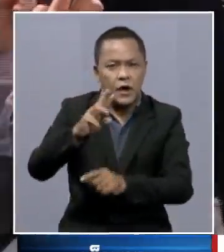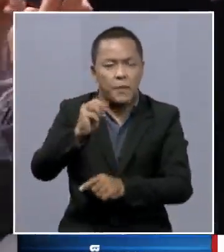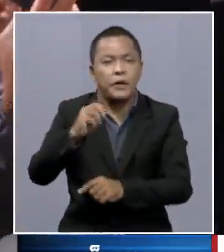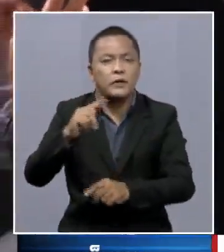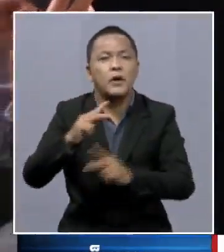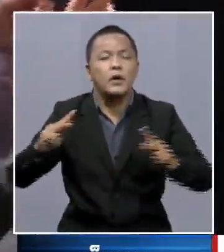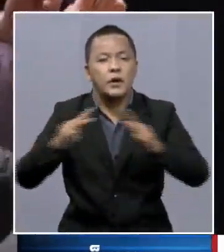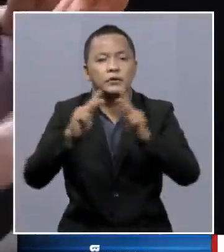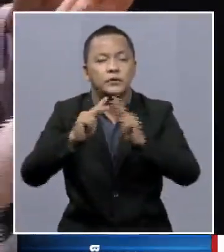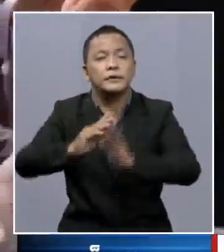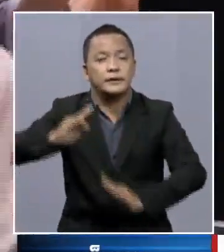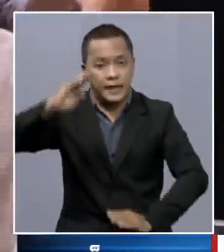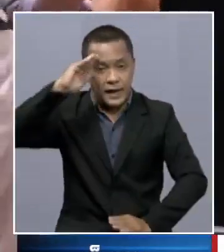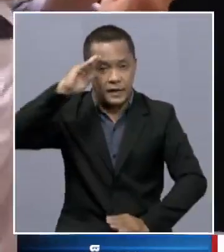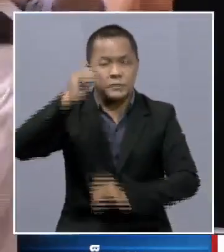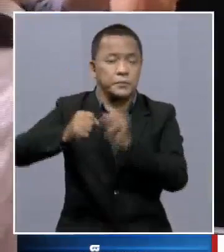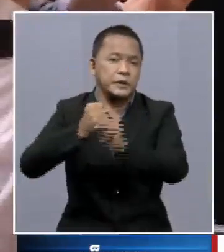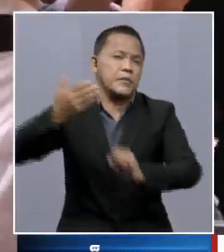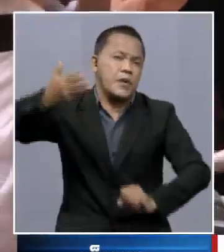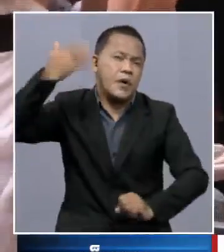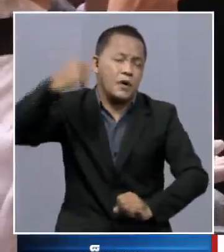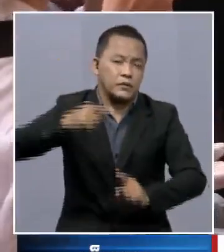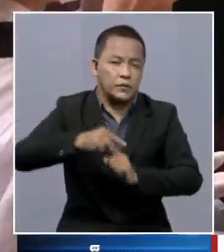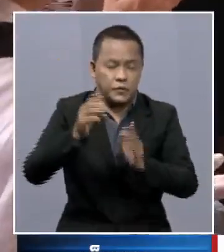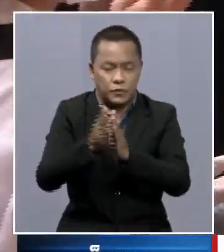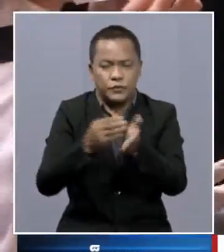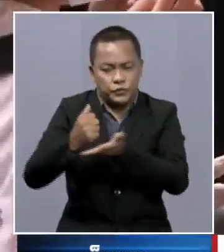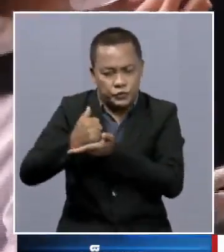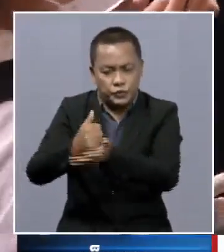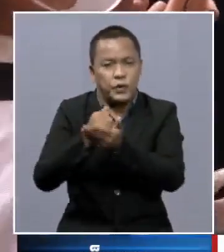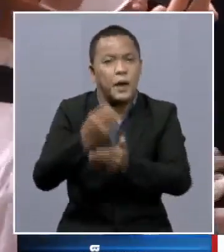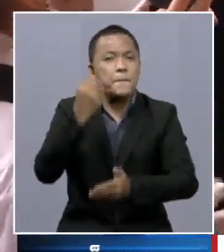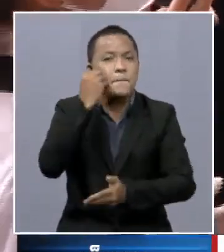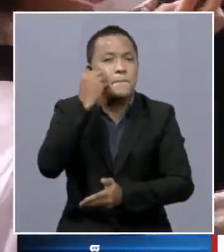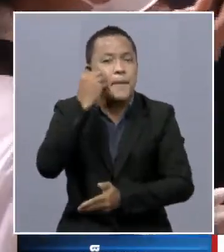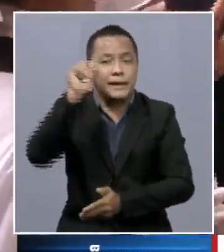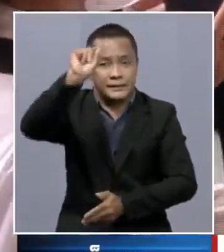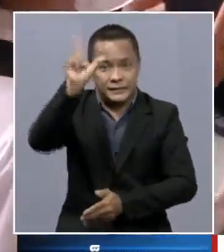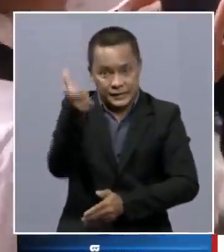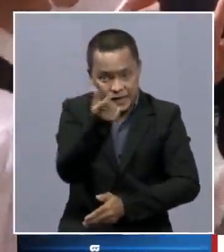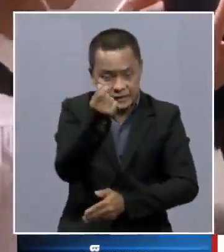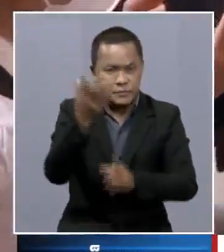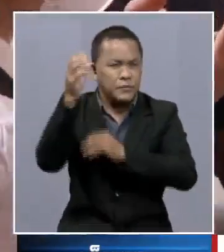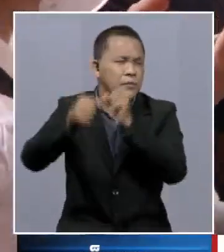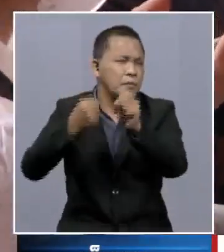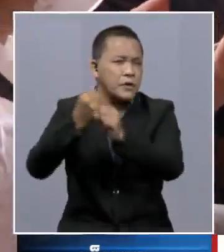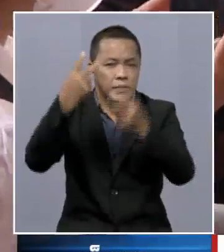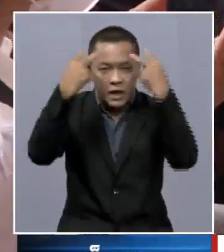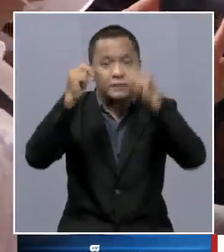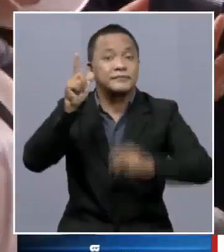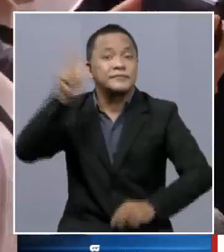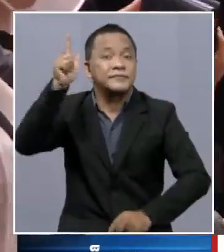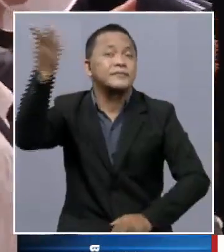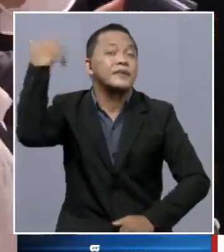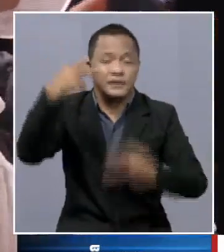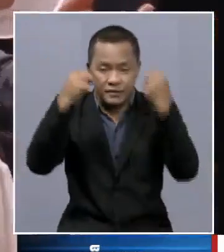ตรีว่าการกระทวงกลาหมในสมยนั้นได้รบไฟเขียวมาจากบ้านจันส่องล่าก็คอสมยนายกธัษิช